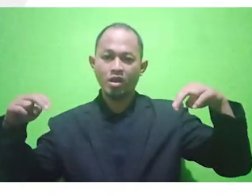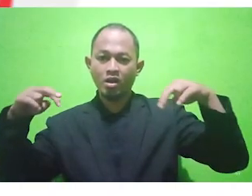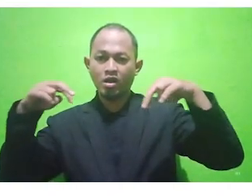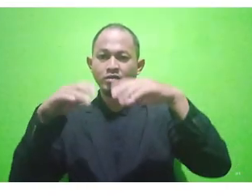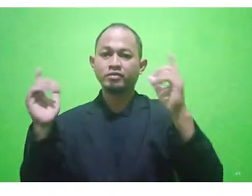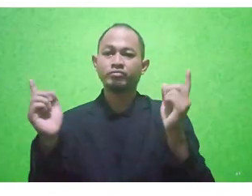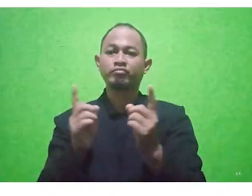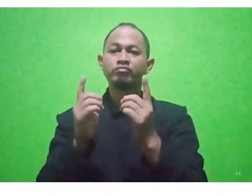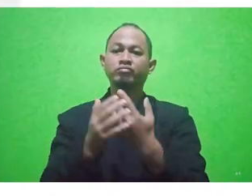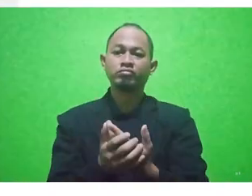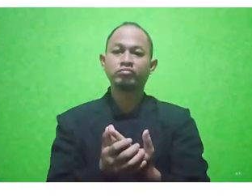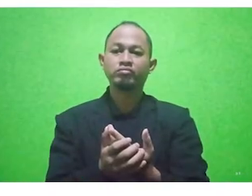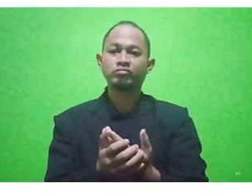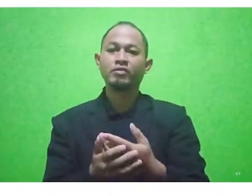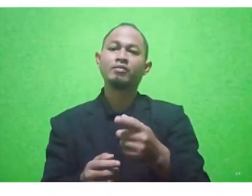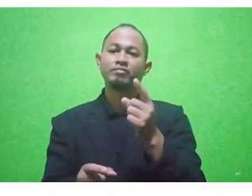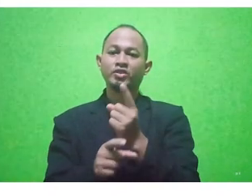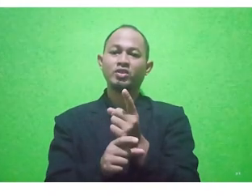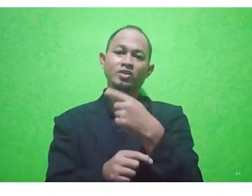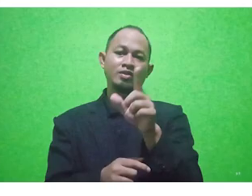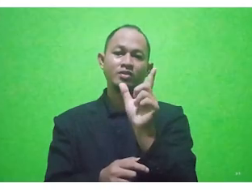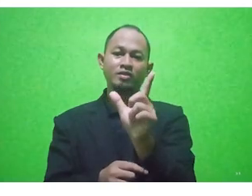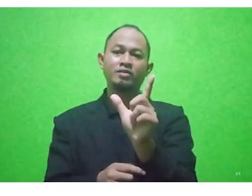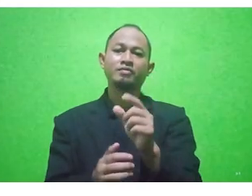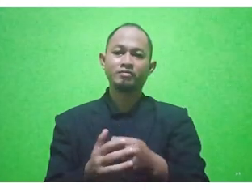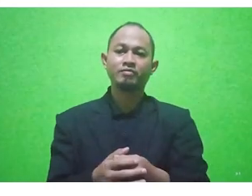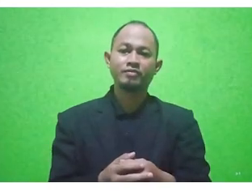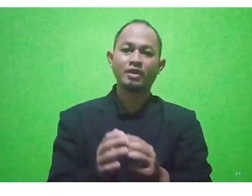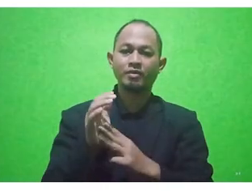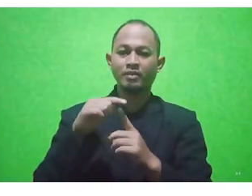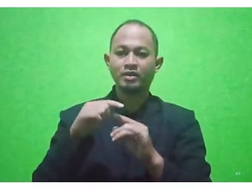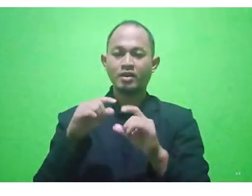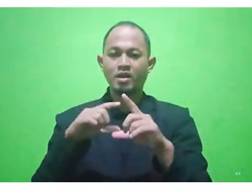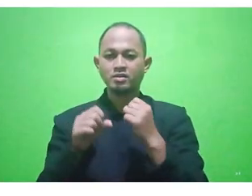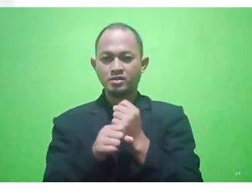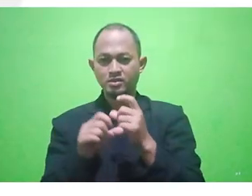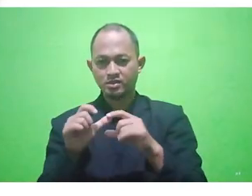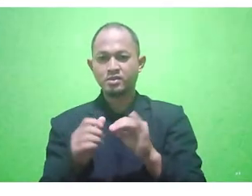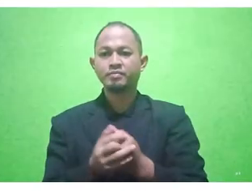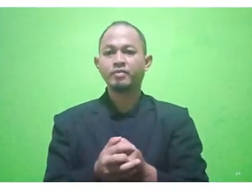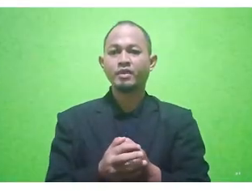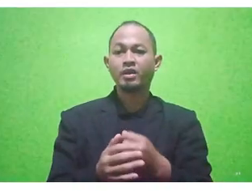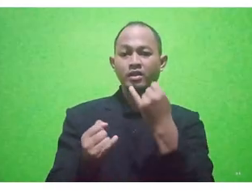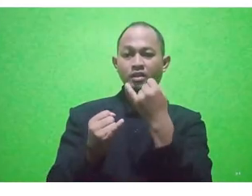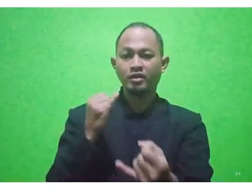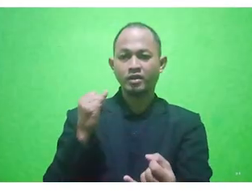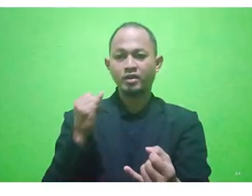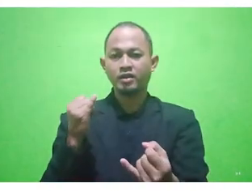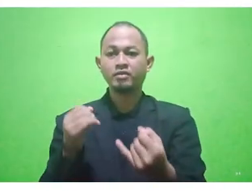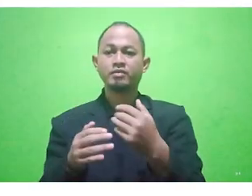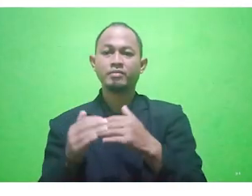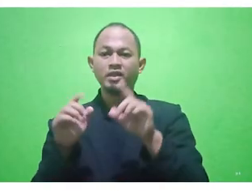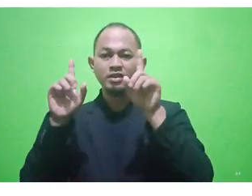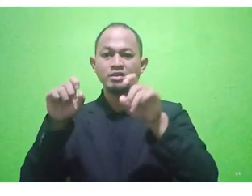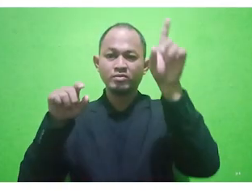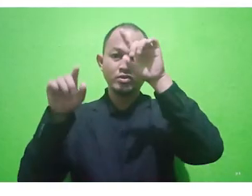kaki. Tepat sekali, jawabannya adalah mitigasi. Terakhir, mematikan lampu di siang